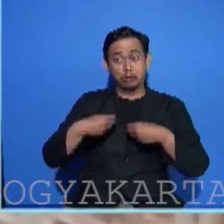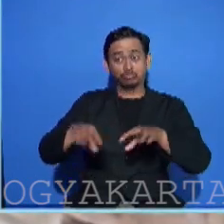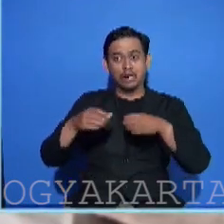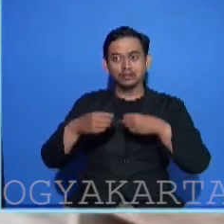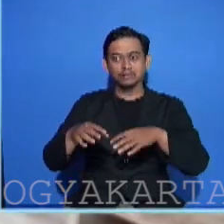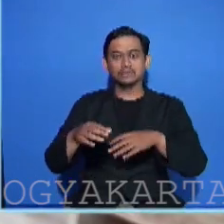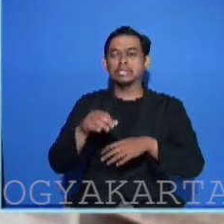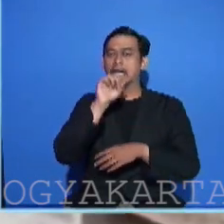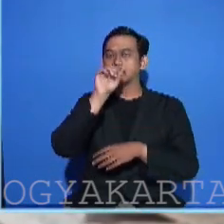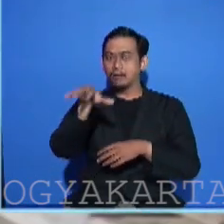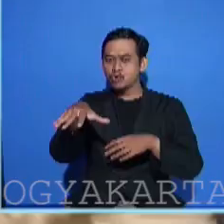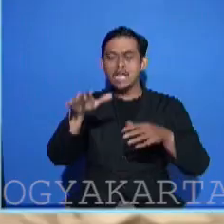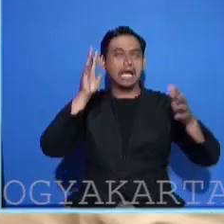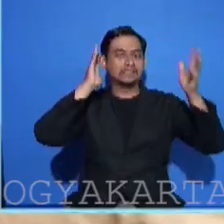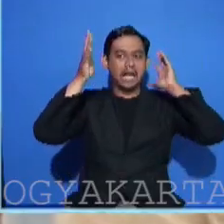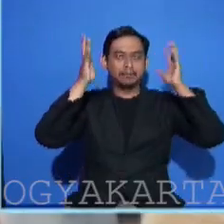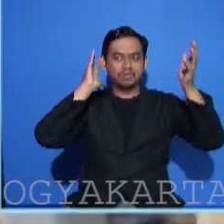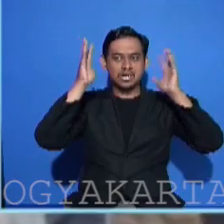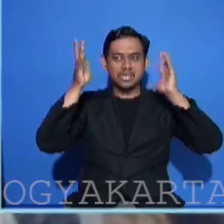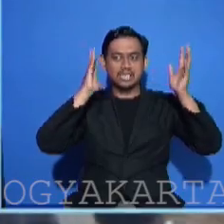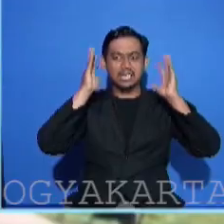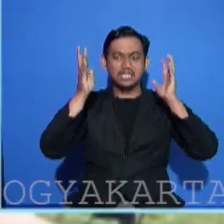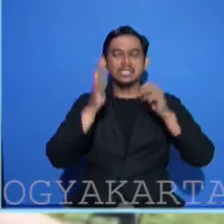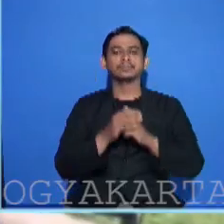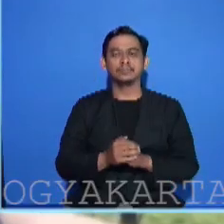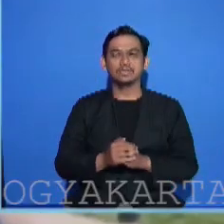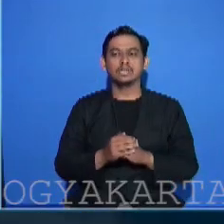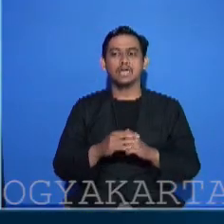seperti Malaysia Qatar dan Brunei Darussalam